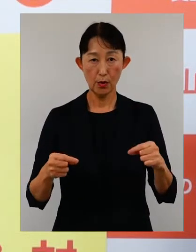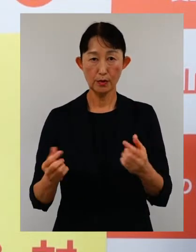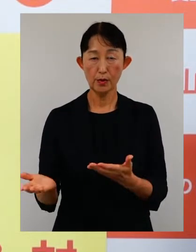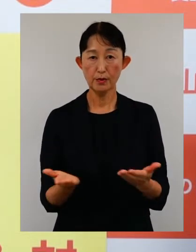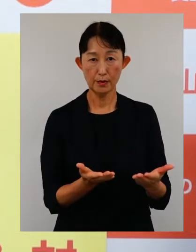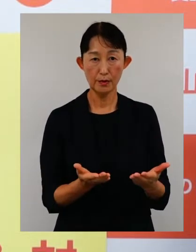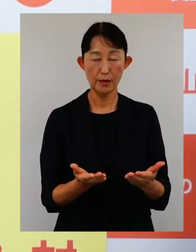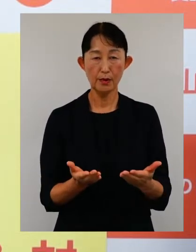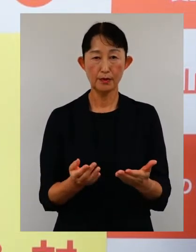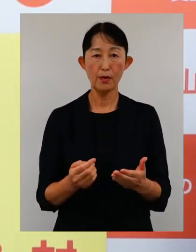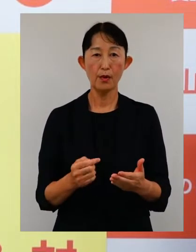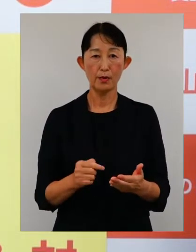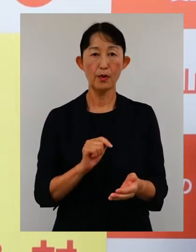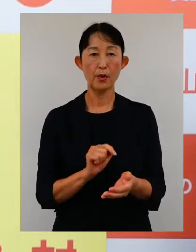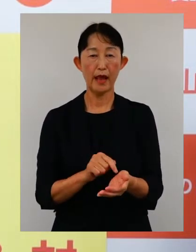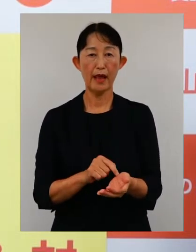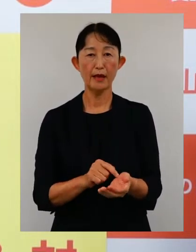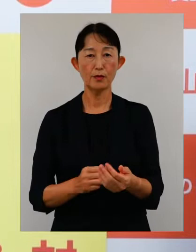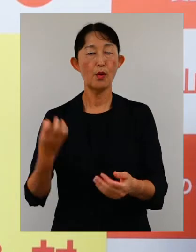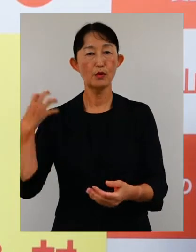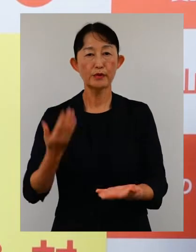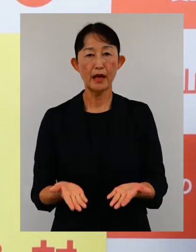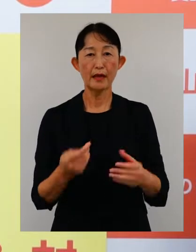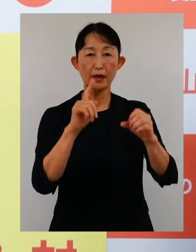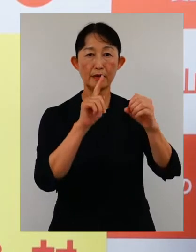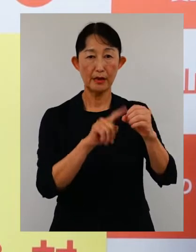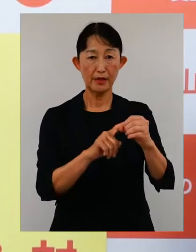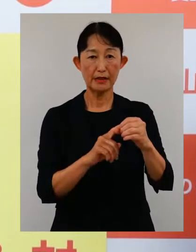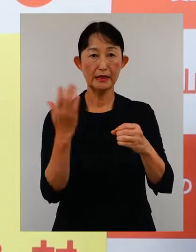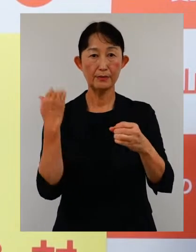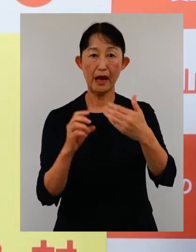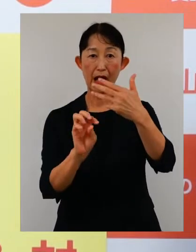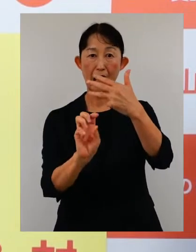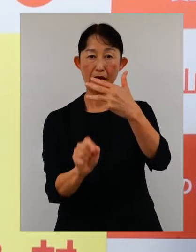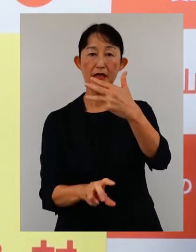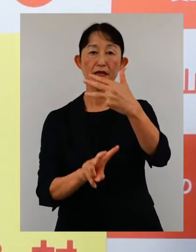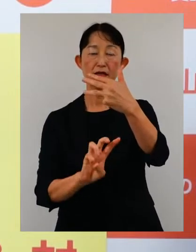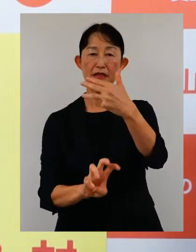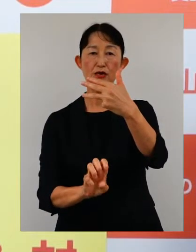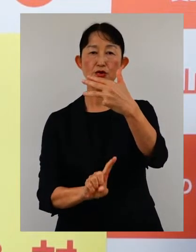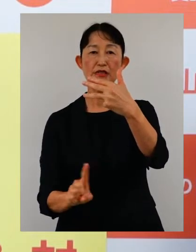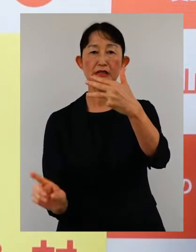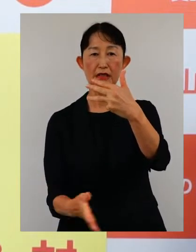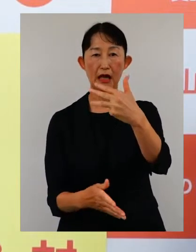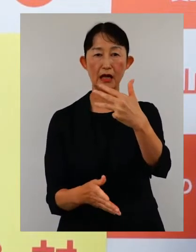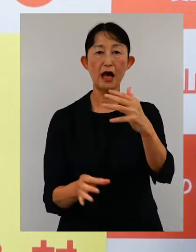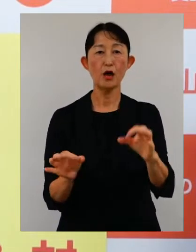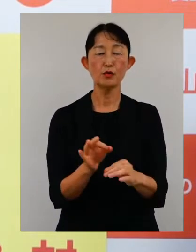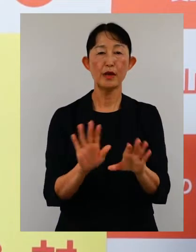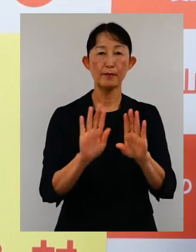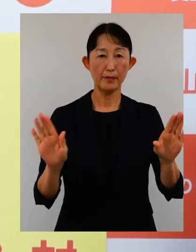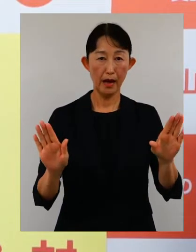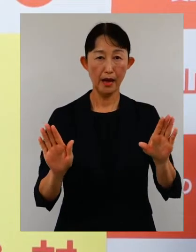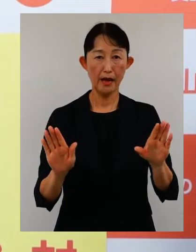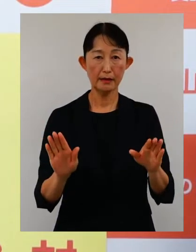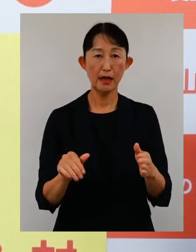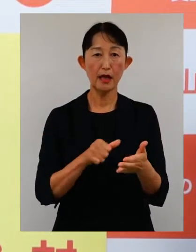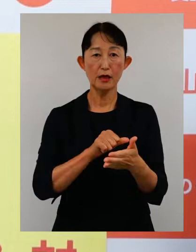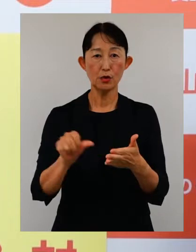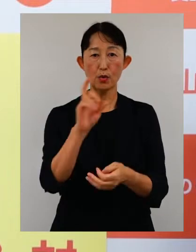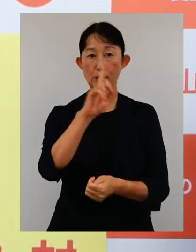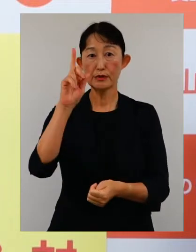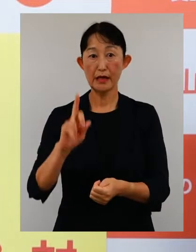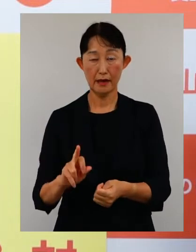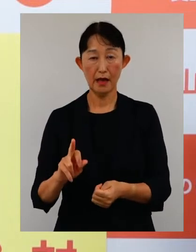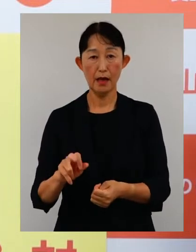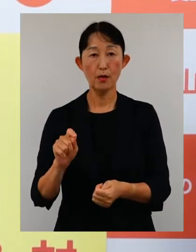負担軽減を図るため、8月31日から運営を開始した検査キット配送・陽性者登録セン